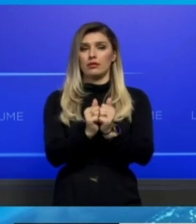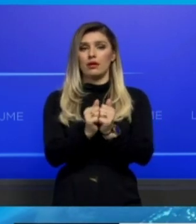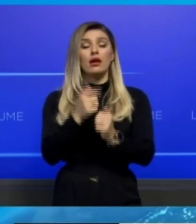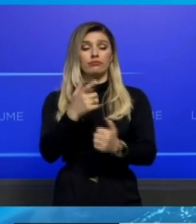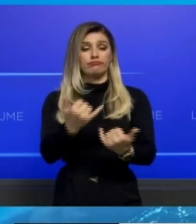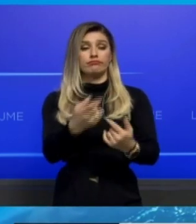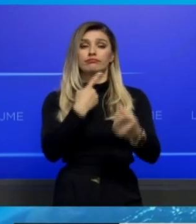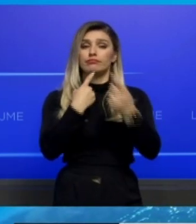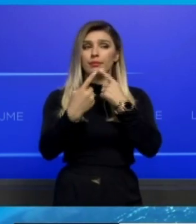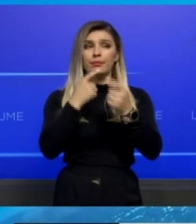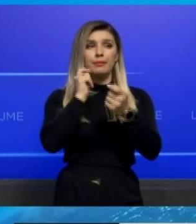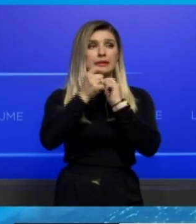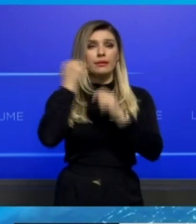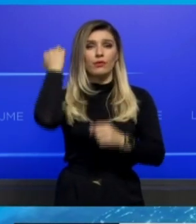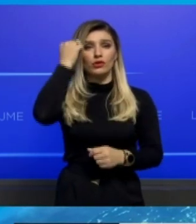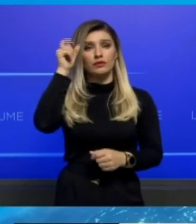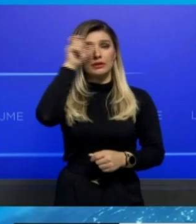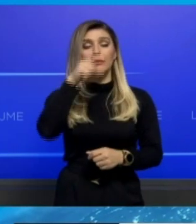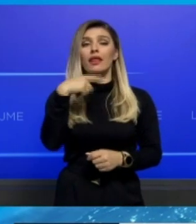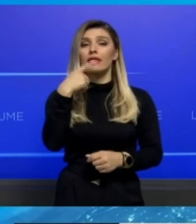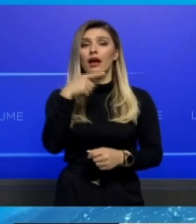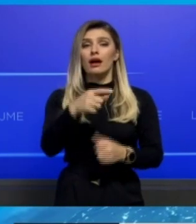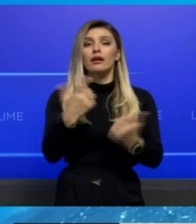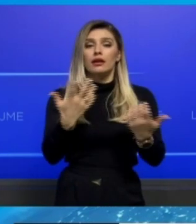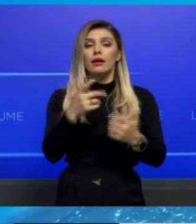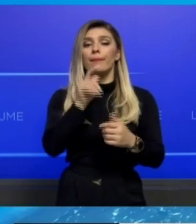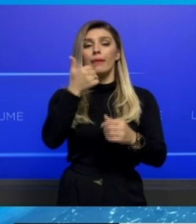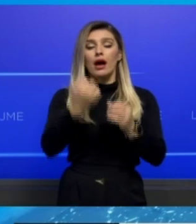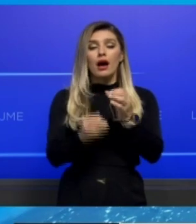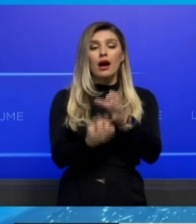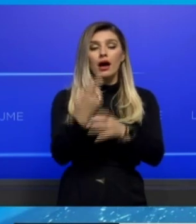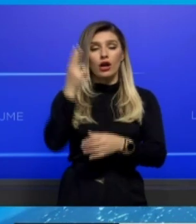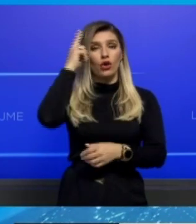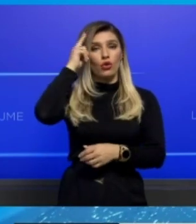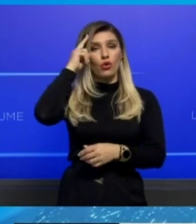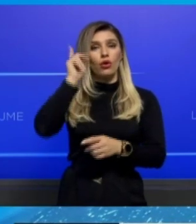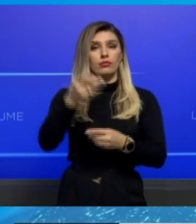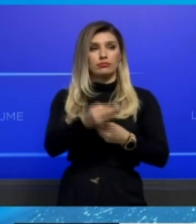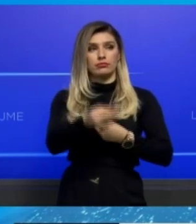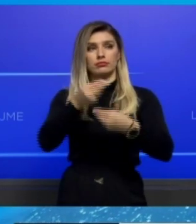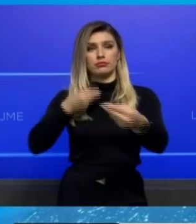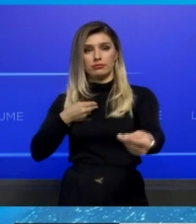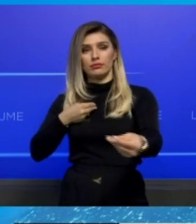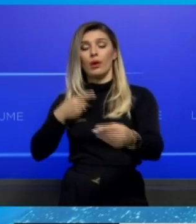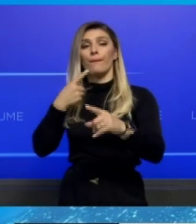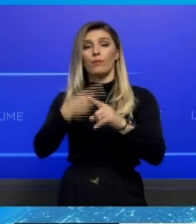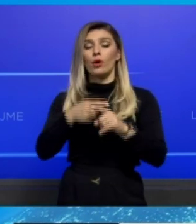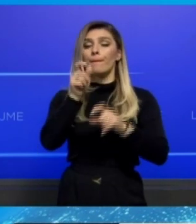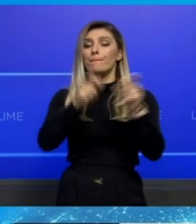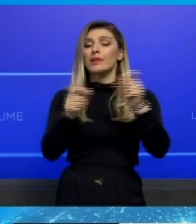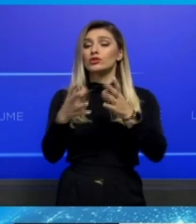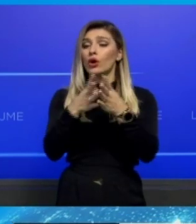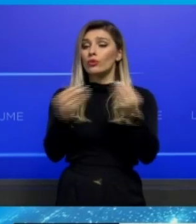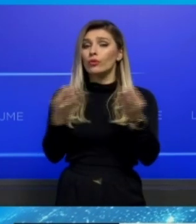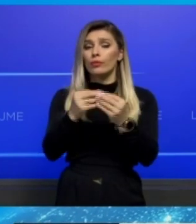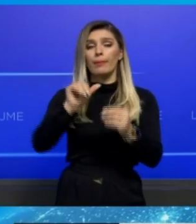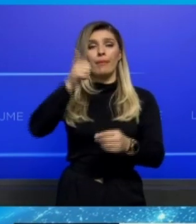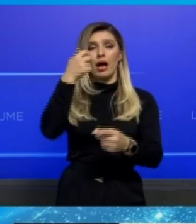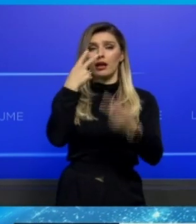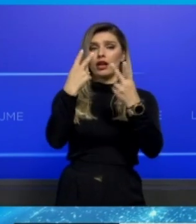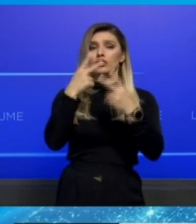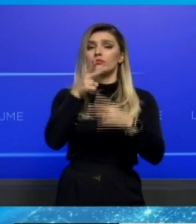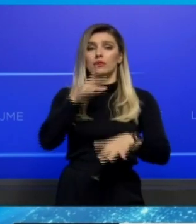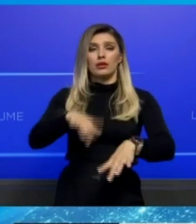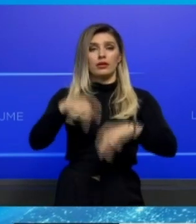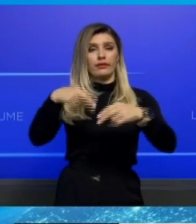procesin e bisedimeve me Serbin, Kurti tha se boshti i tyre duhet të jetë njohja reciproke dhe se të pagjeturit do të mbetën prioritet i parë.